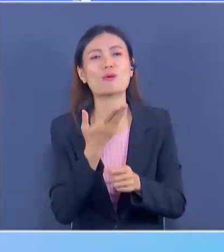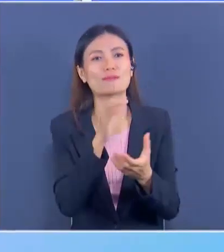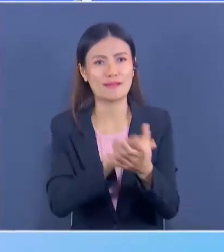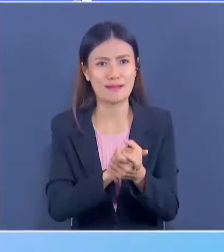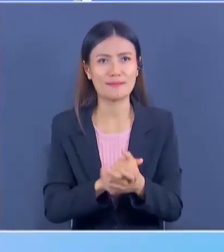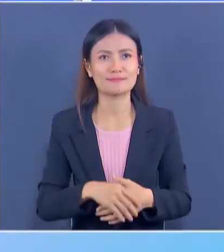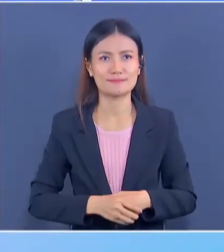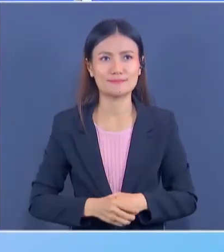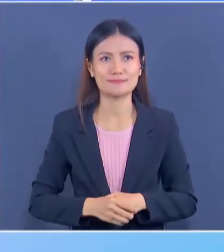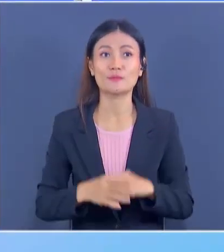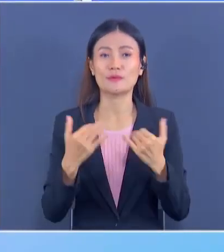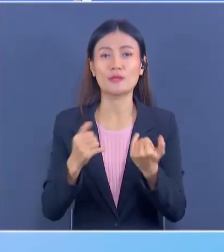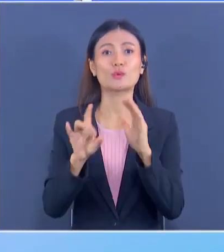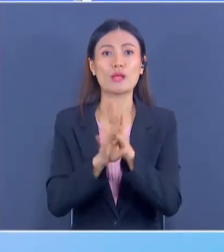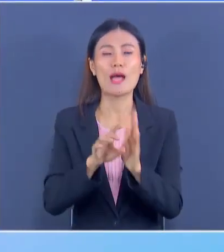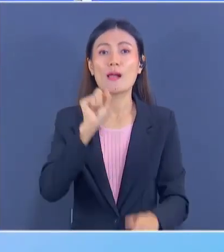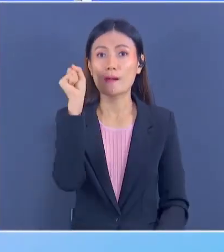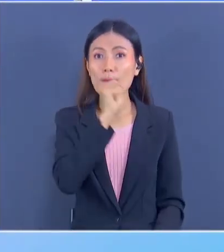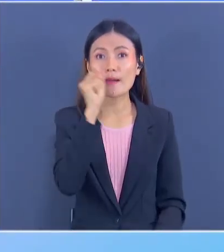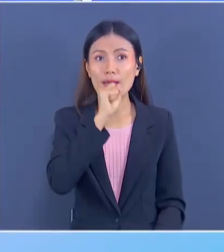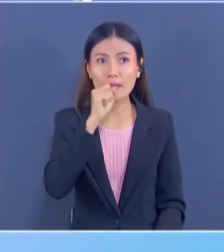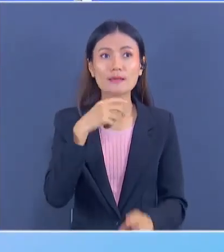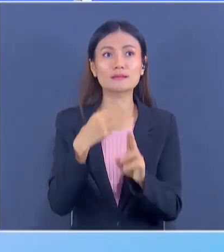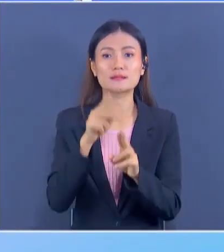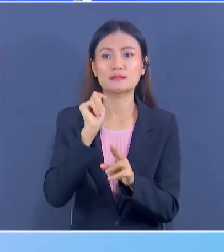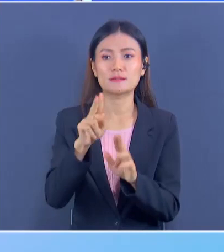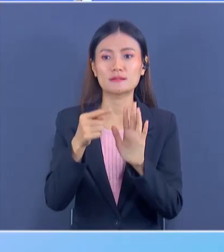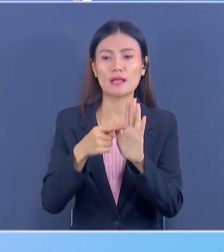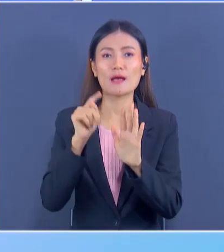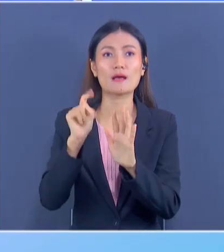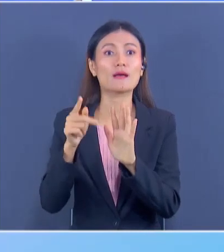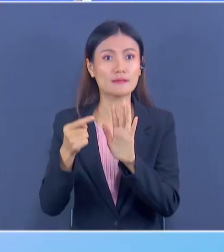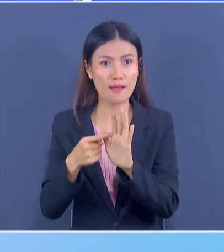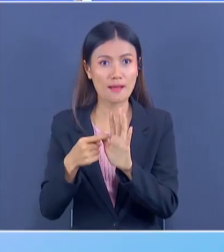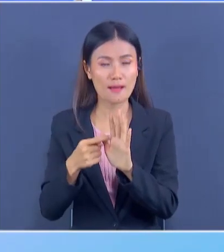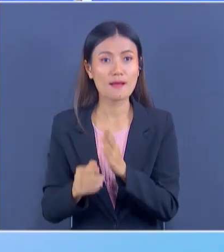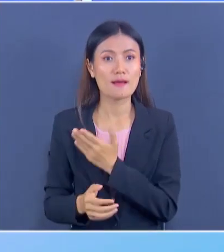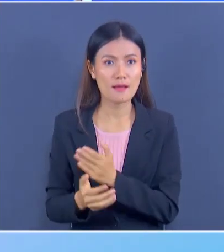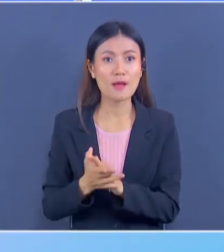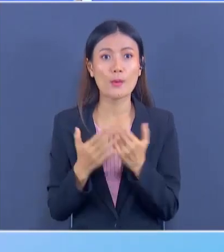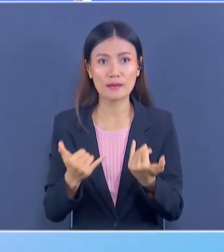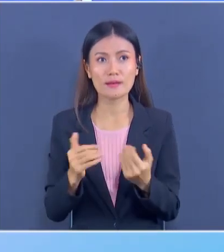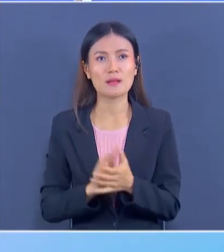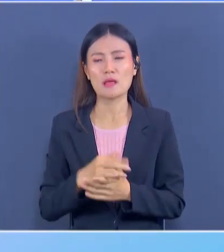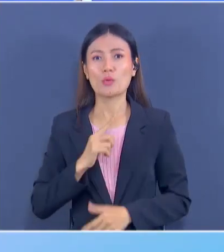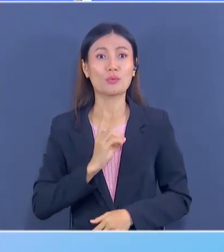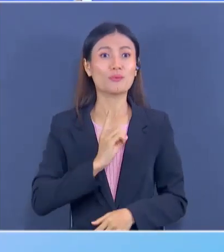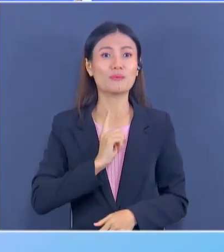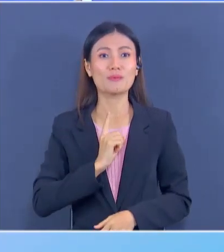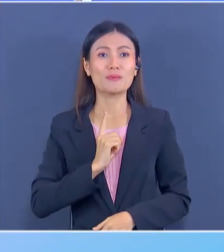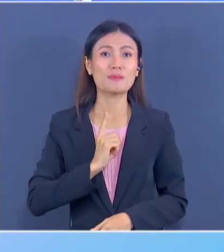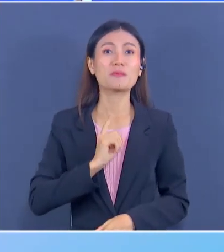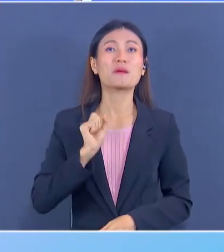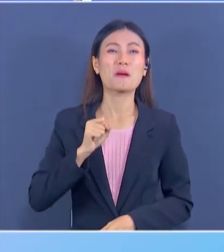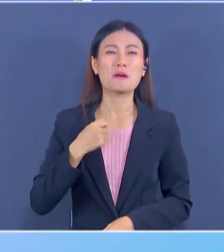ปิดท้ายกันที่ข่าวของนักร้องสาวพี่ทาทายังนะคะที่ก็โสดมานานหลายปีค่ะแต่ว่าจู่ๆเนี่ยก็ออกมาโพสต์ภาพคู่กับหนุ่มน